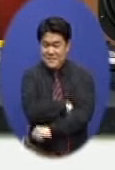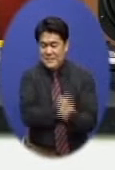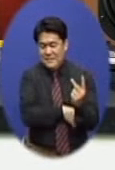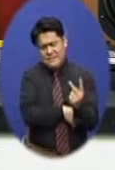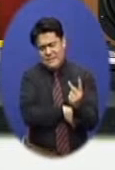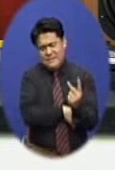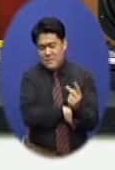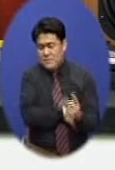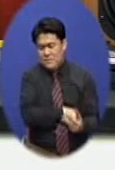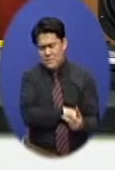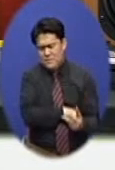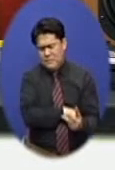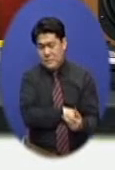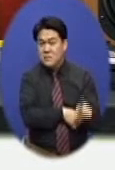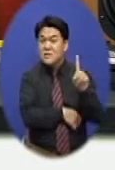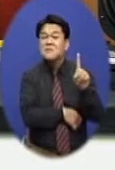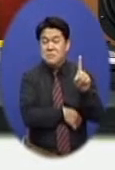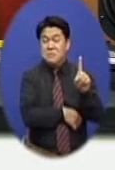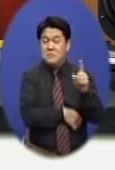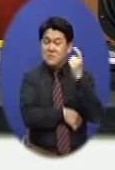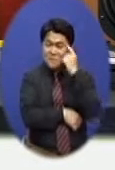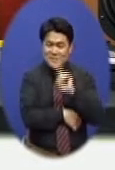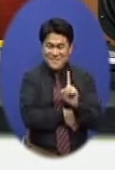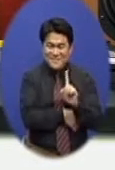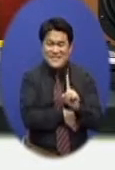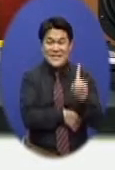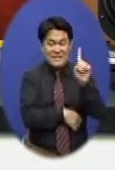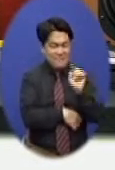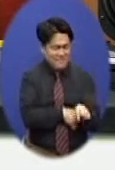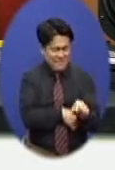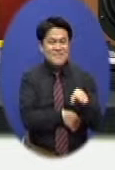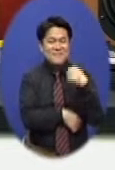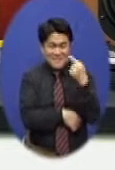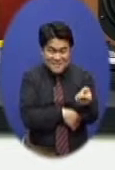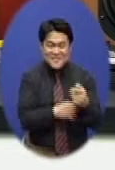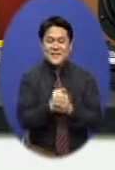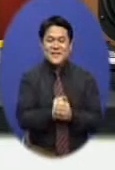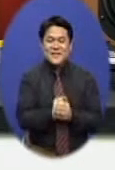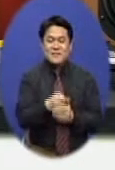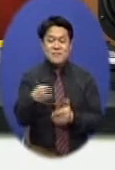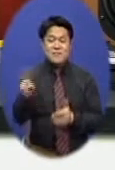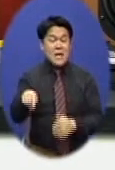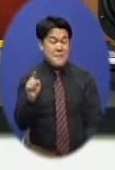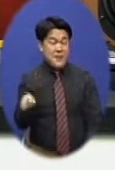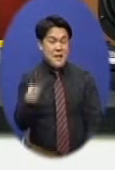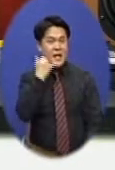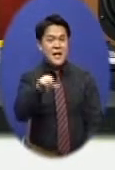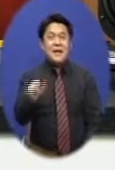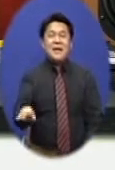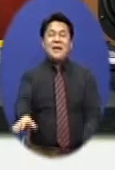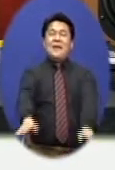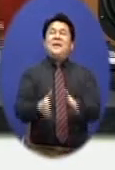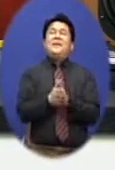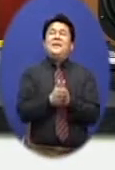2번, 3번은 정답이 아니고 1번이 정답이다라고 생각하시면 1번을 꾹 누르시고 네. 우물정자를 누르시고 전화기를 놓고